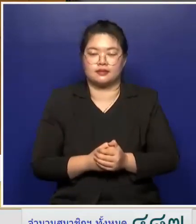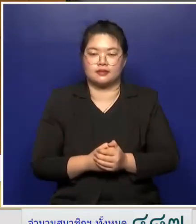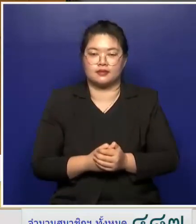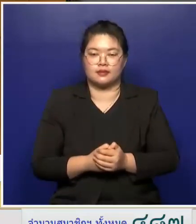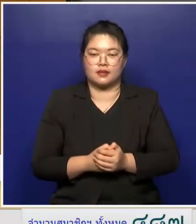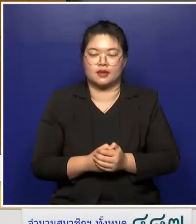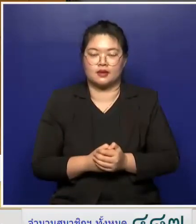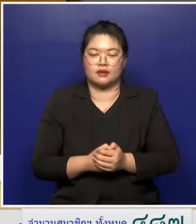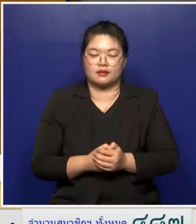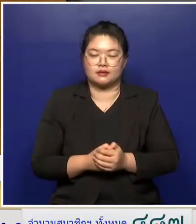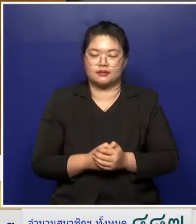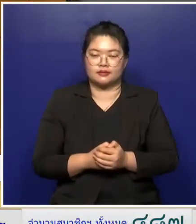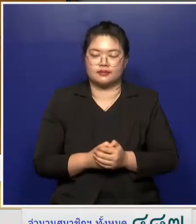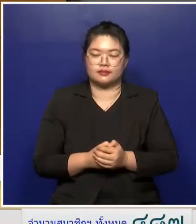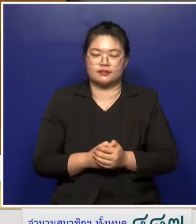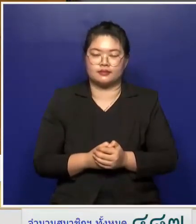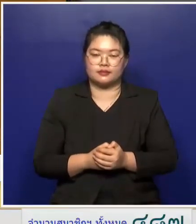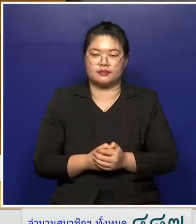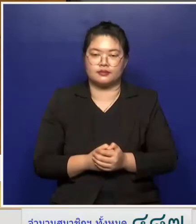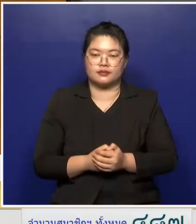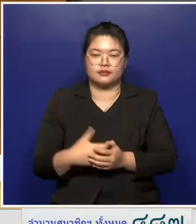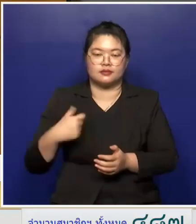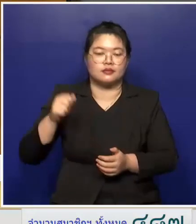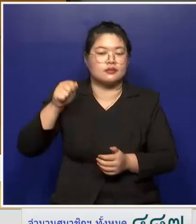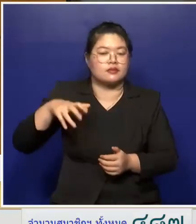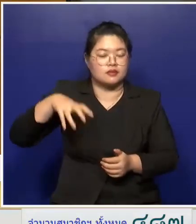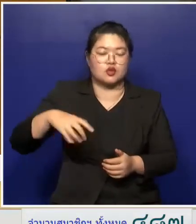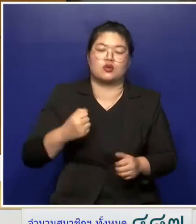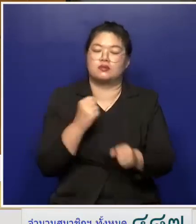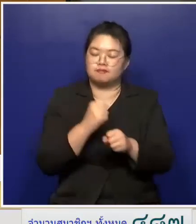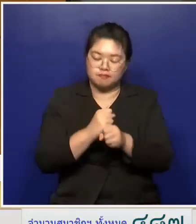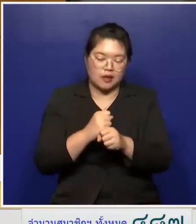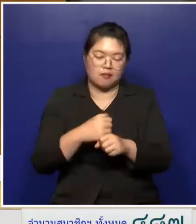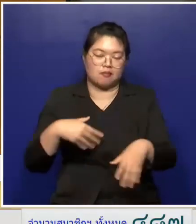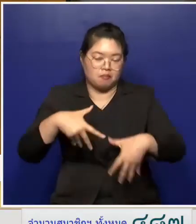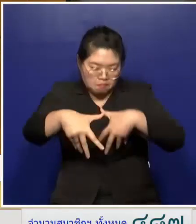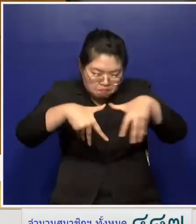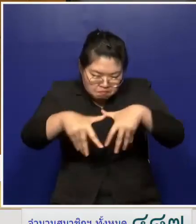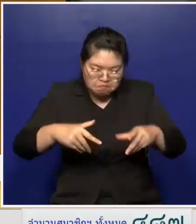ที่ทำเดนการอยู่นี้เป็นสารปะครองของประชายชท์อย่แ่จริงนะครับ